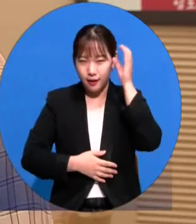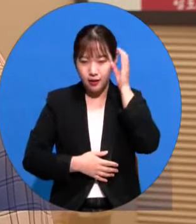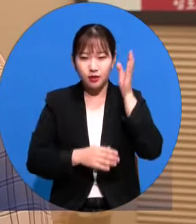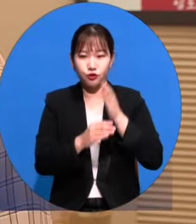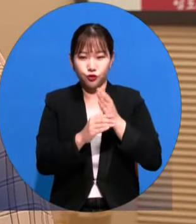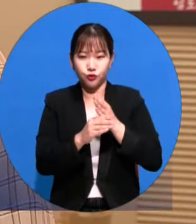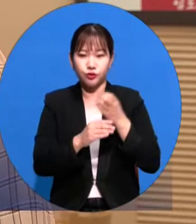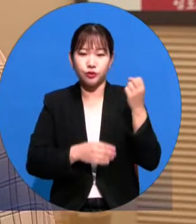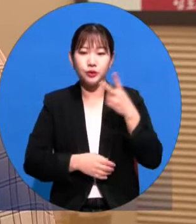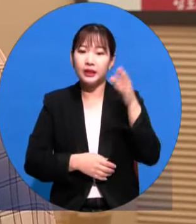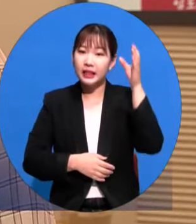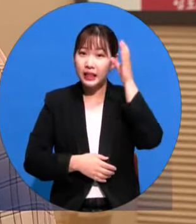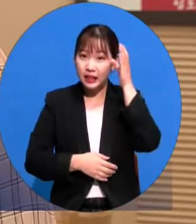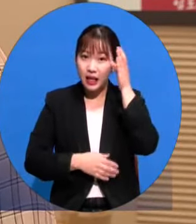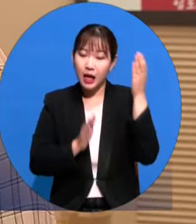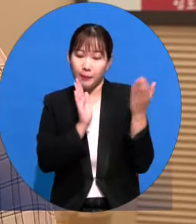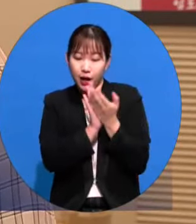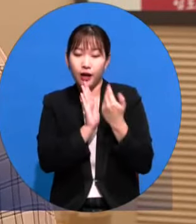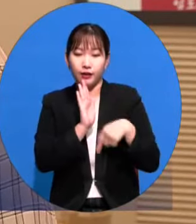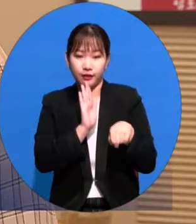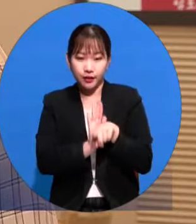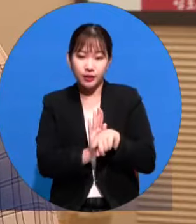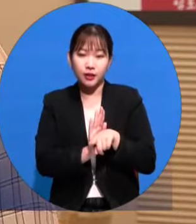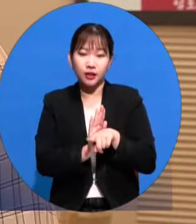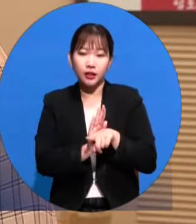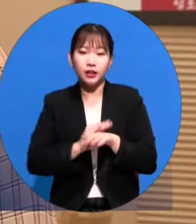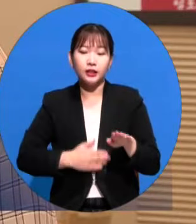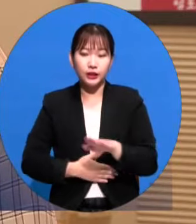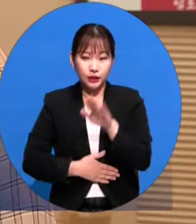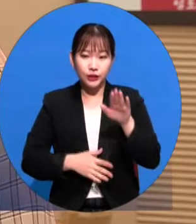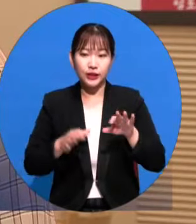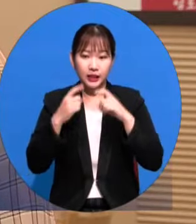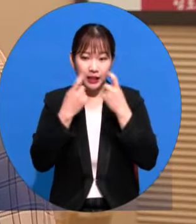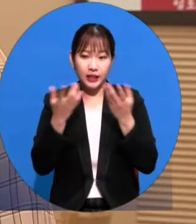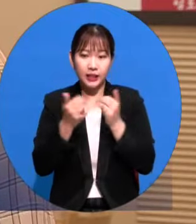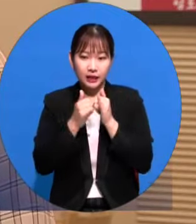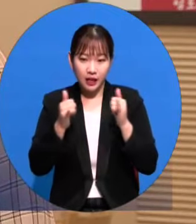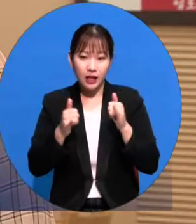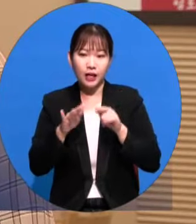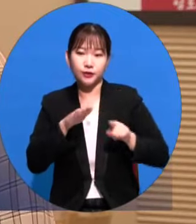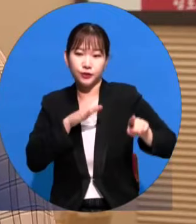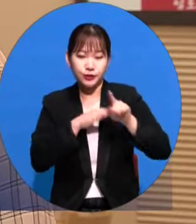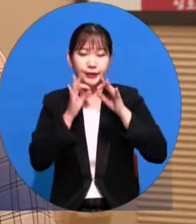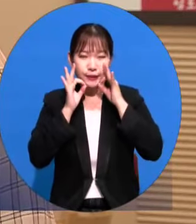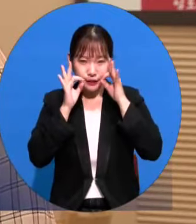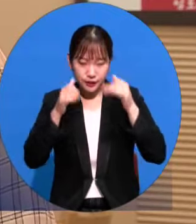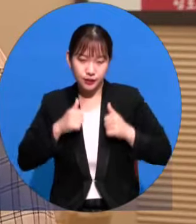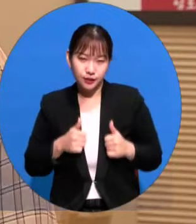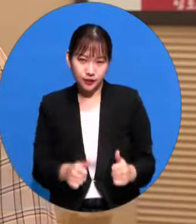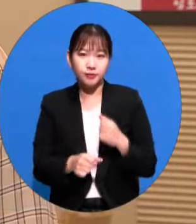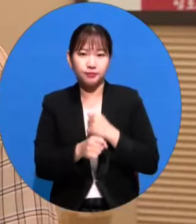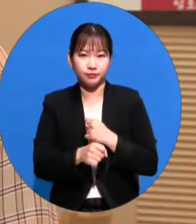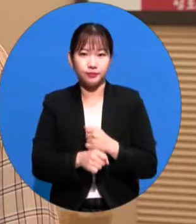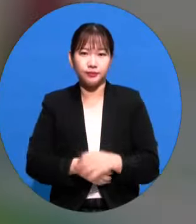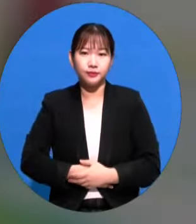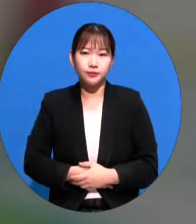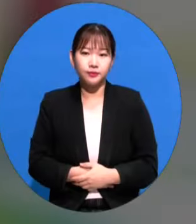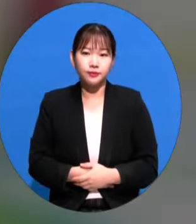기대를 하고 있고요. 또 그 기대에 부응할 수 있도록 저희 자영업자들이 아주 앞장서서 열심히 하도록 하겠습니다.